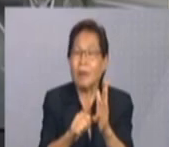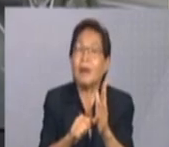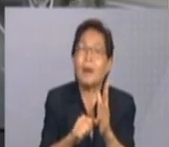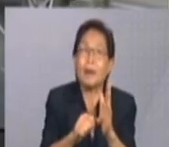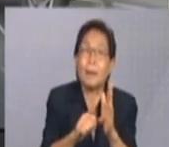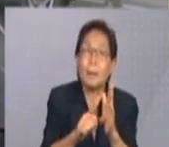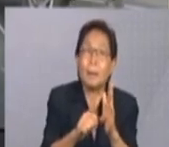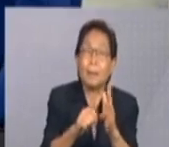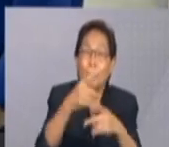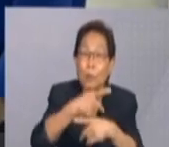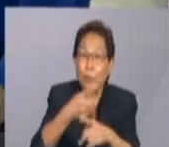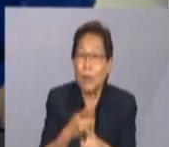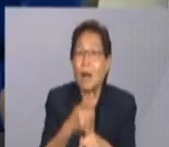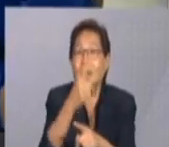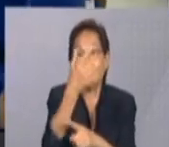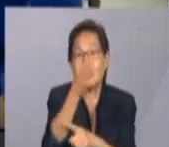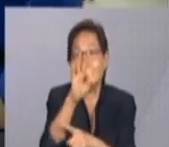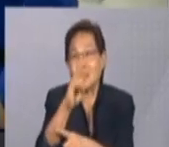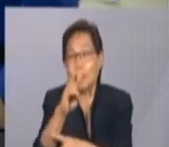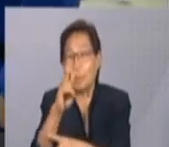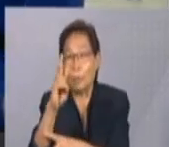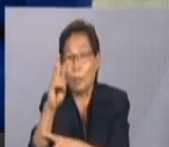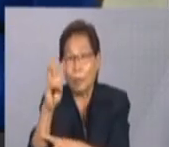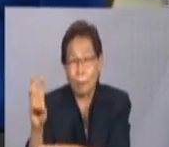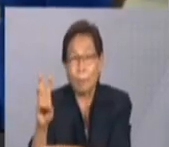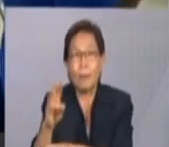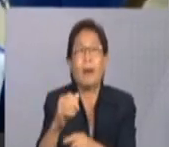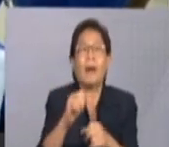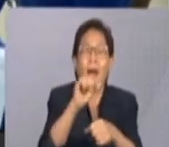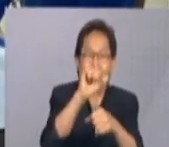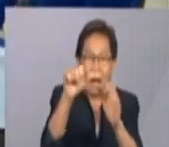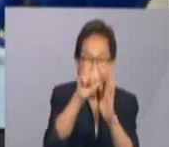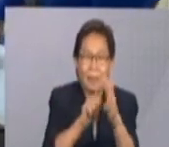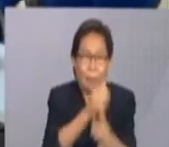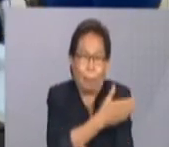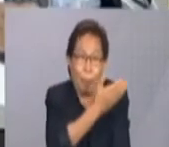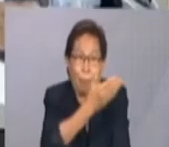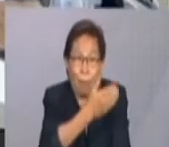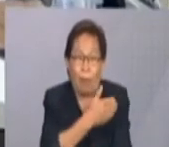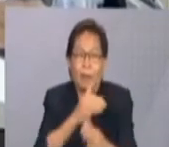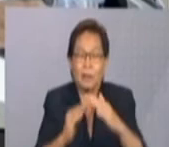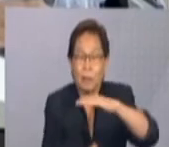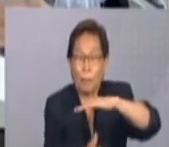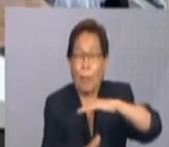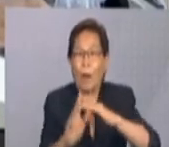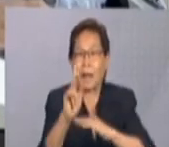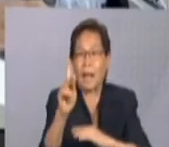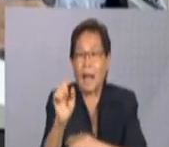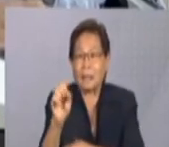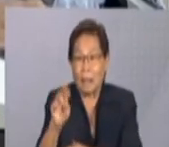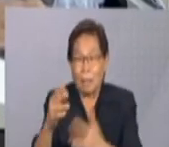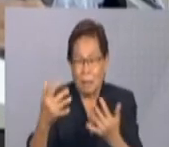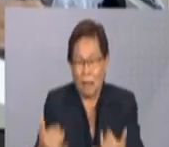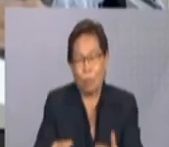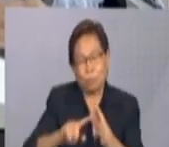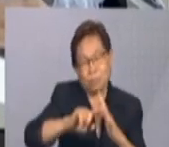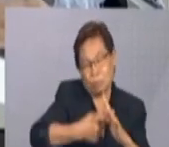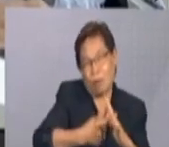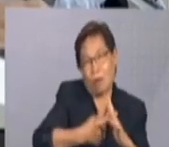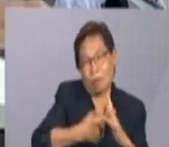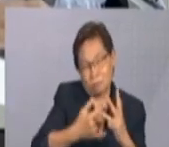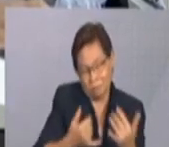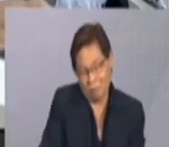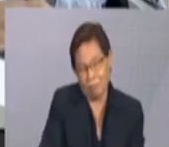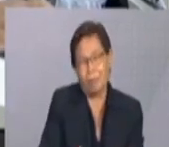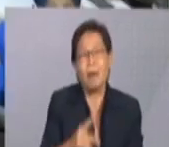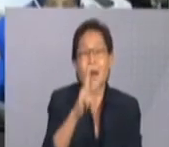1966 dan akta perburuhan di bawah Kementerian sumber manusia yang sedang pun berkuasa